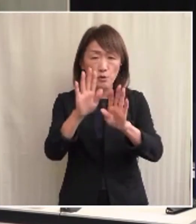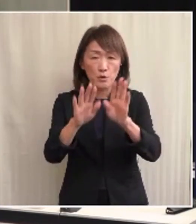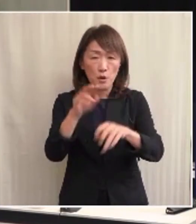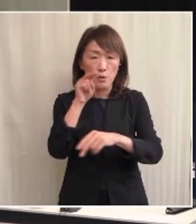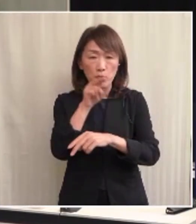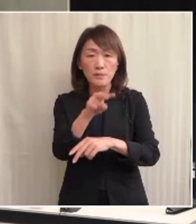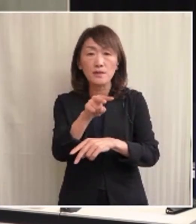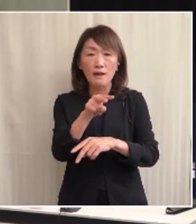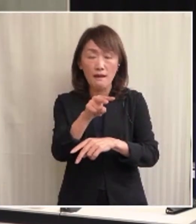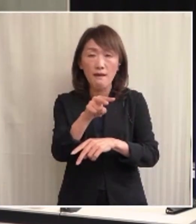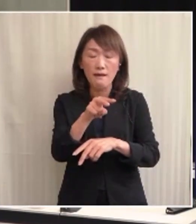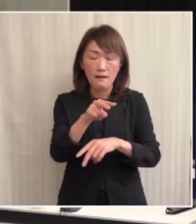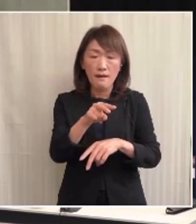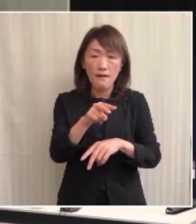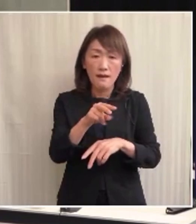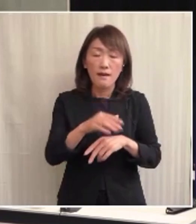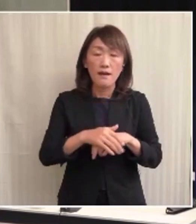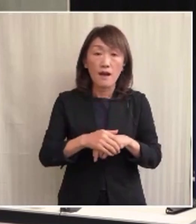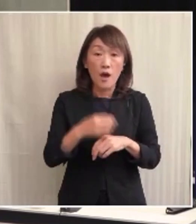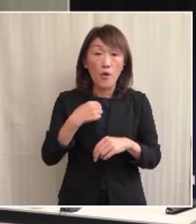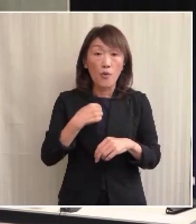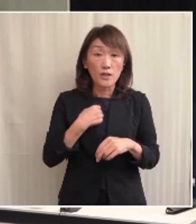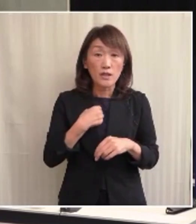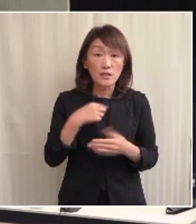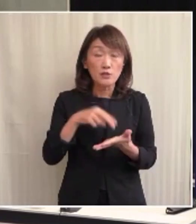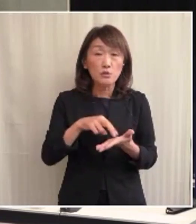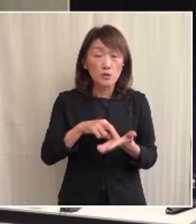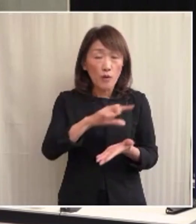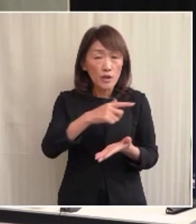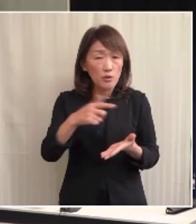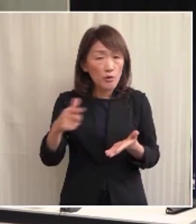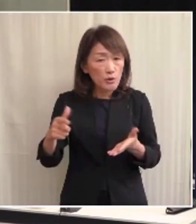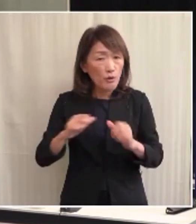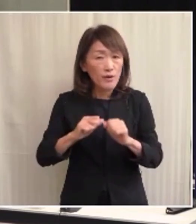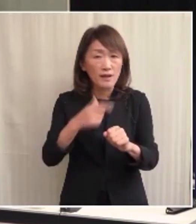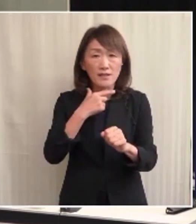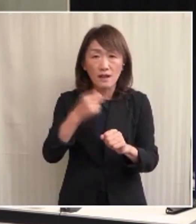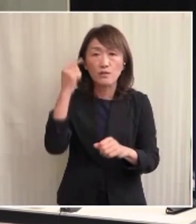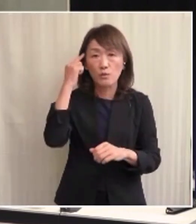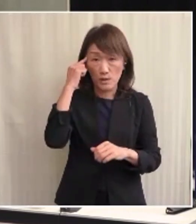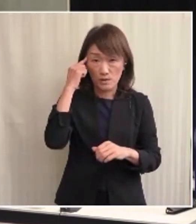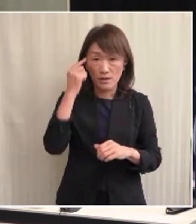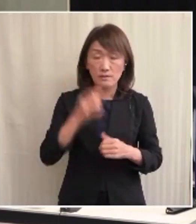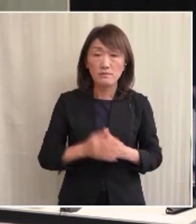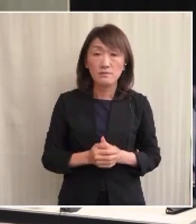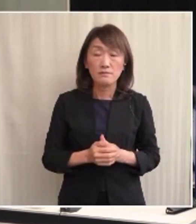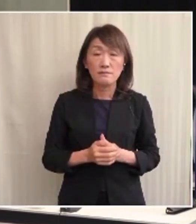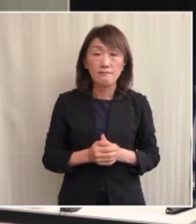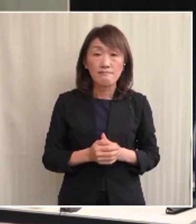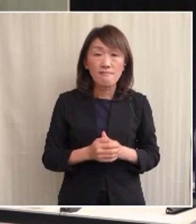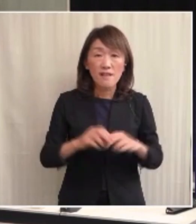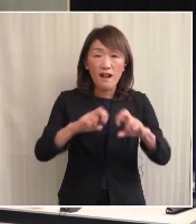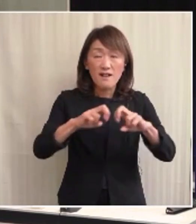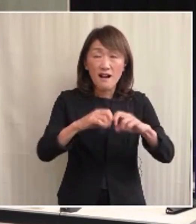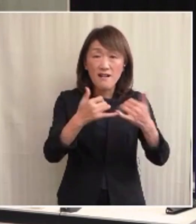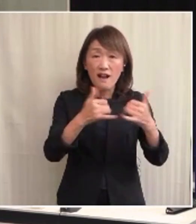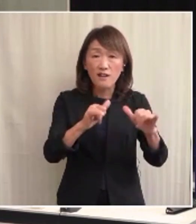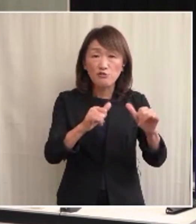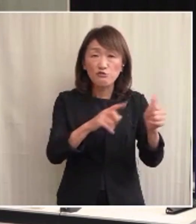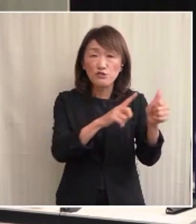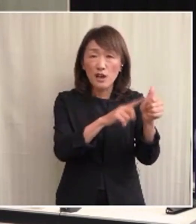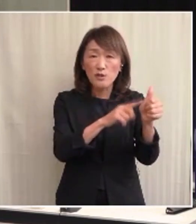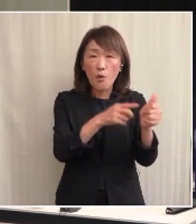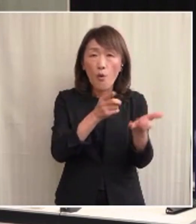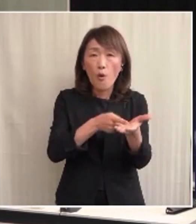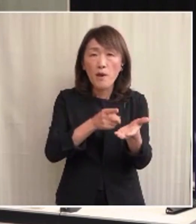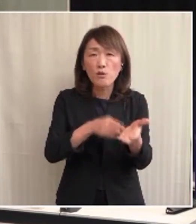ら、私としてはできればいろいろやっていきたいなと思ってます。ただこの開発者 の担当者のコメント